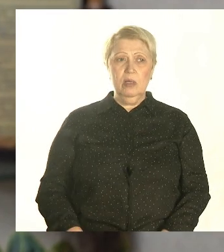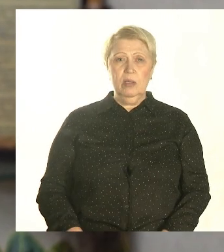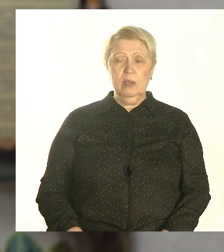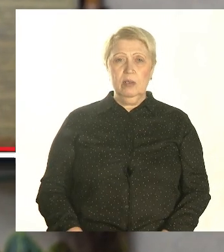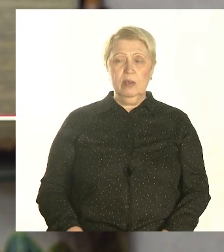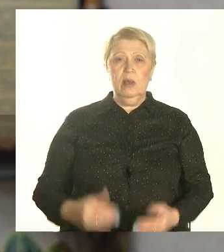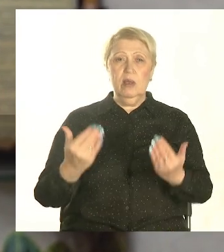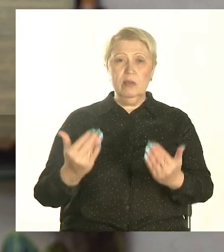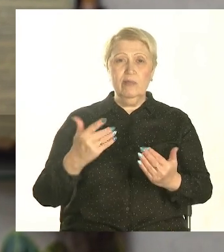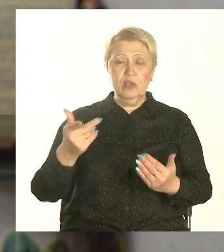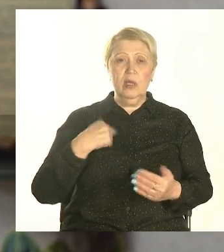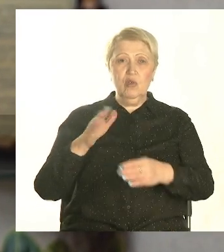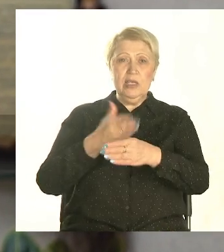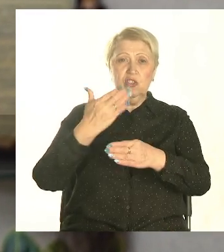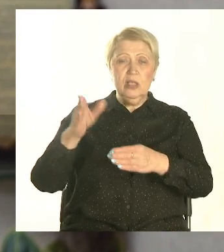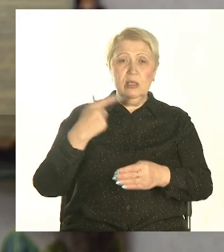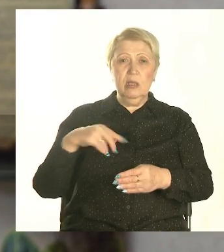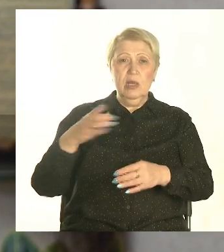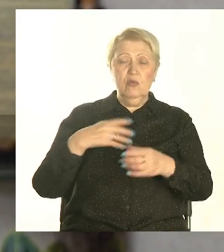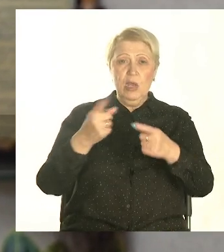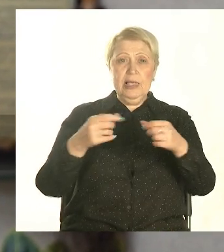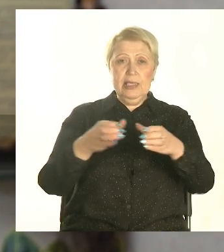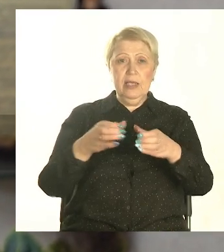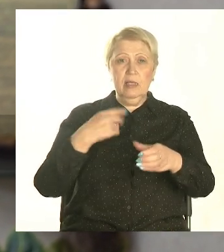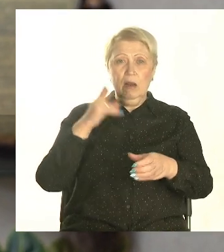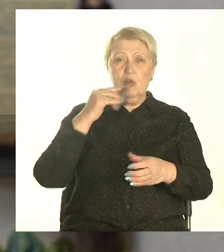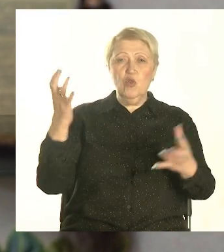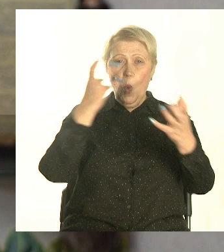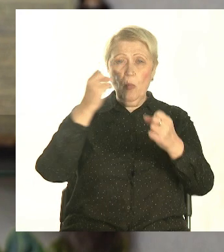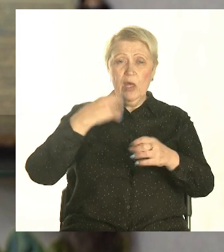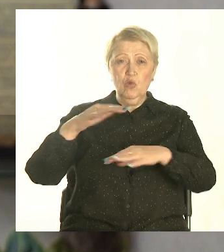Сегодня частный сектор как такое темное поле. Да, у нас реализован в отдельных